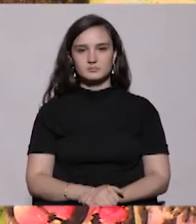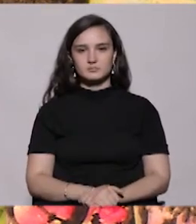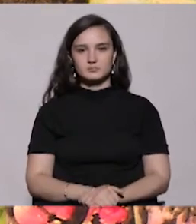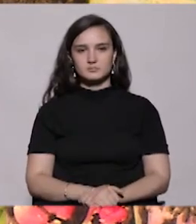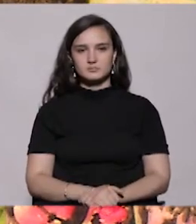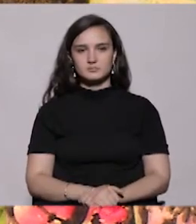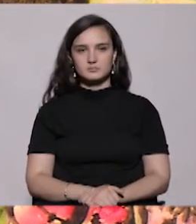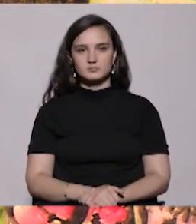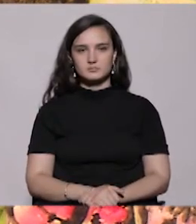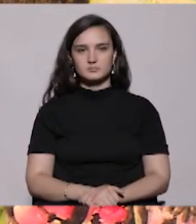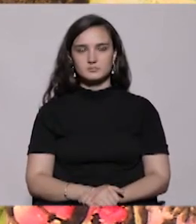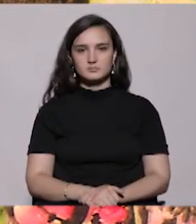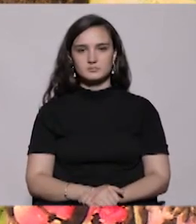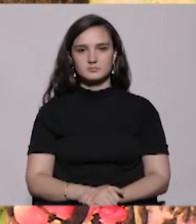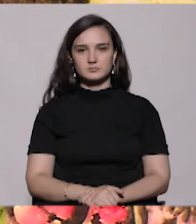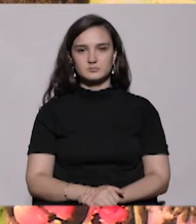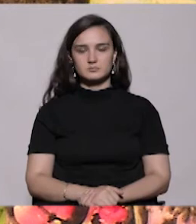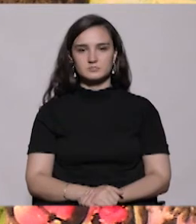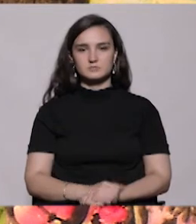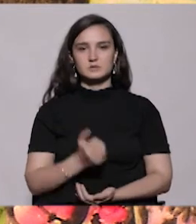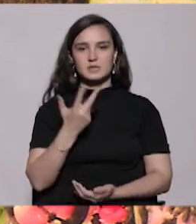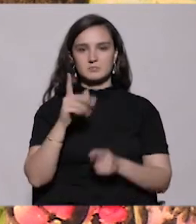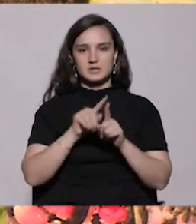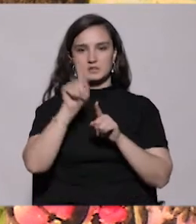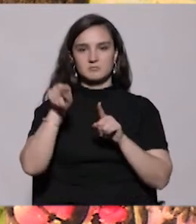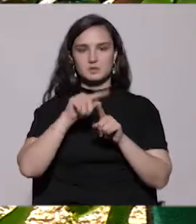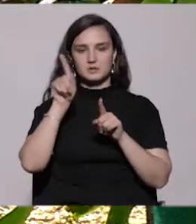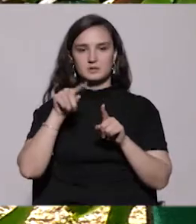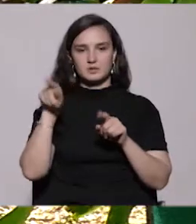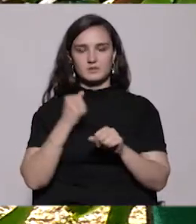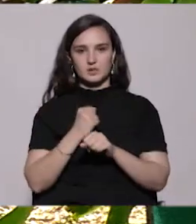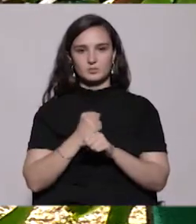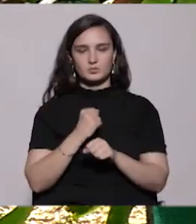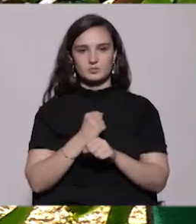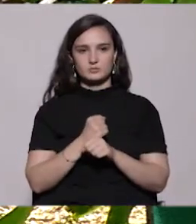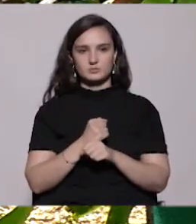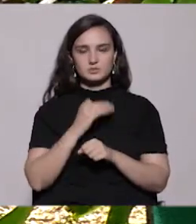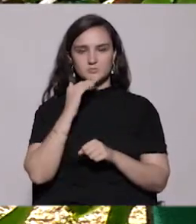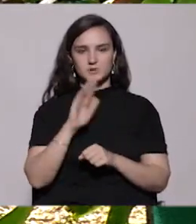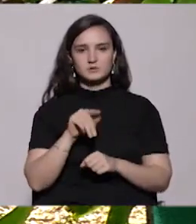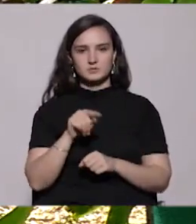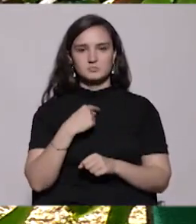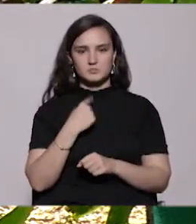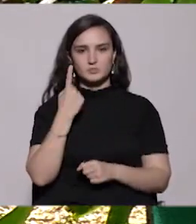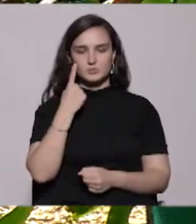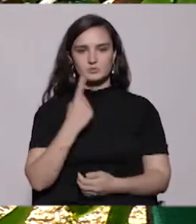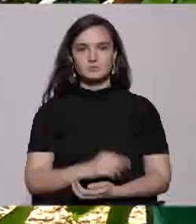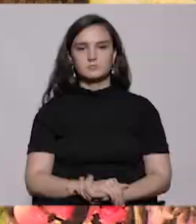ვაწურილებთ. აი ეს, რამდენიმე გავაკეთოთ ესე გადმოწეული. საკმარისია, მე